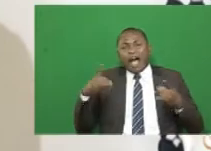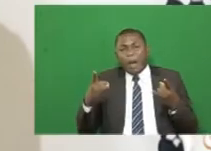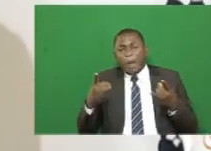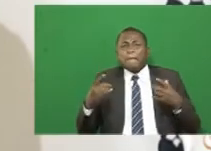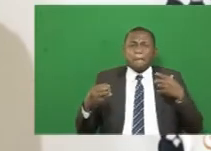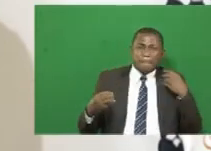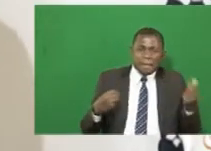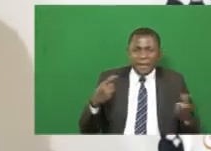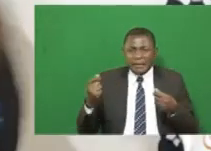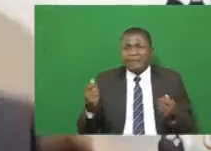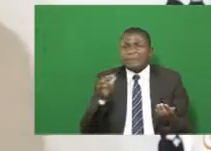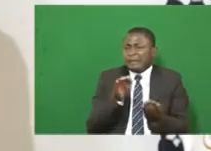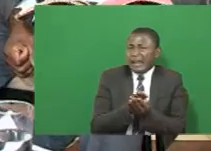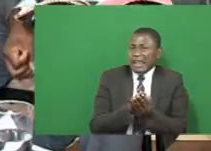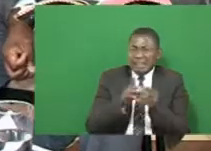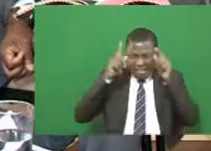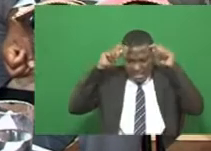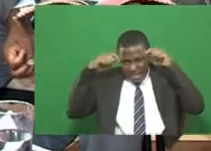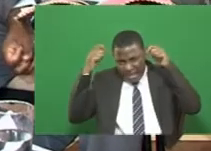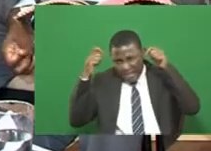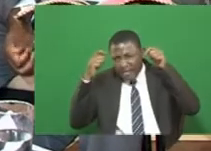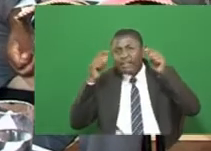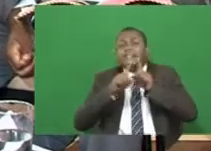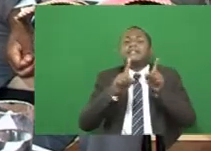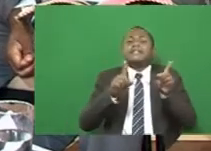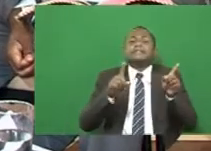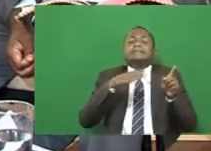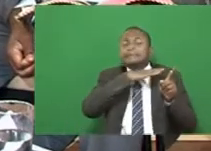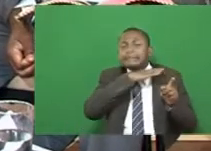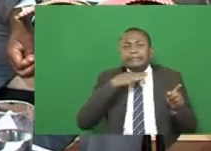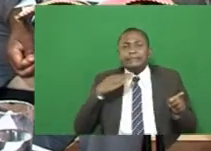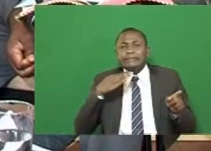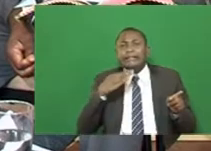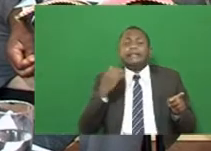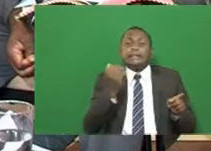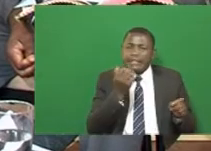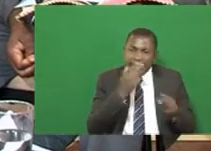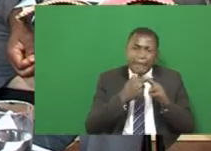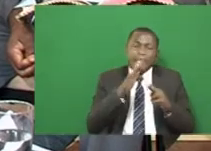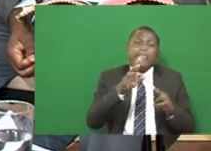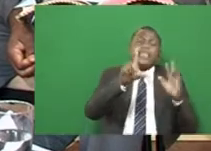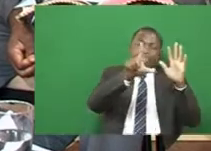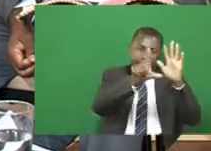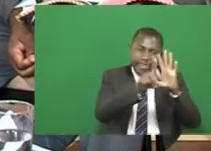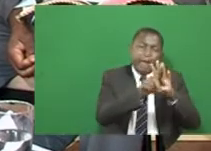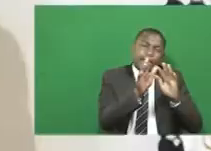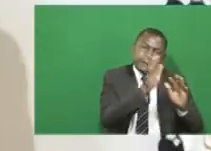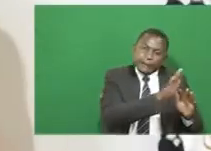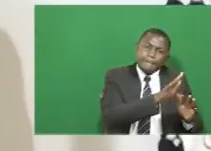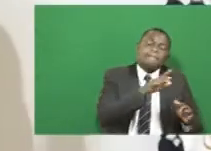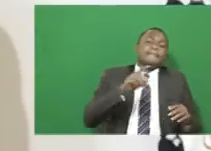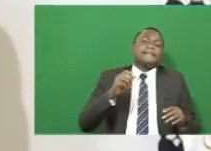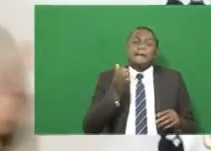yekupira yaitwa iyaya inogona kuti mirayiro ya Moses. Anangoti law. Ehe. Saka anogona kuti murayiro achireva first 5 books dzemubhaibheri.